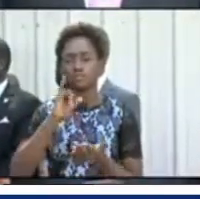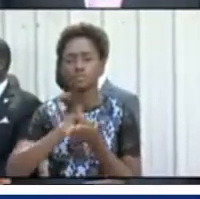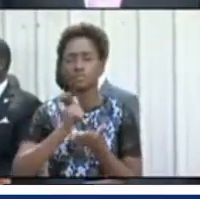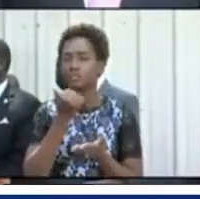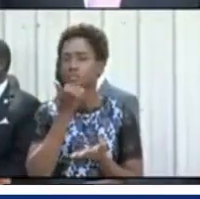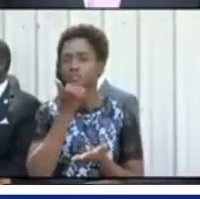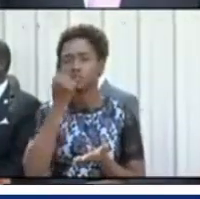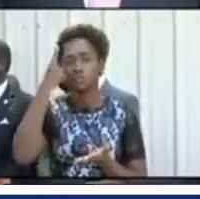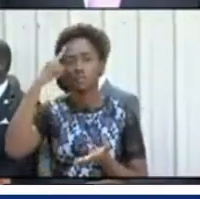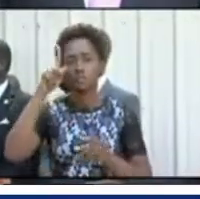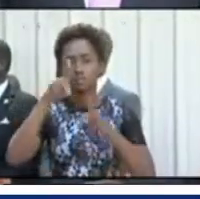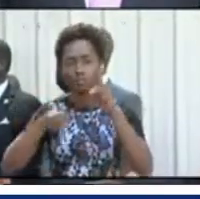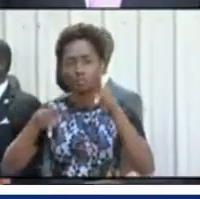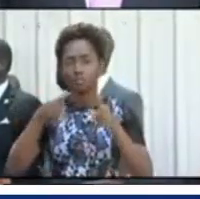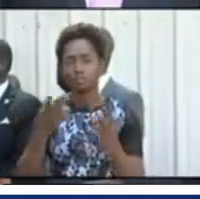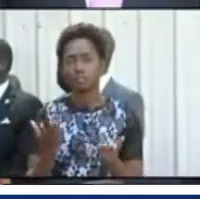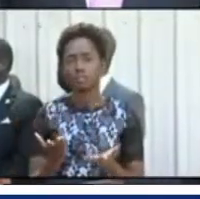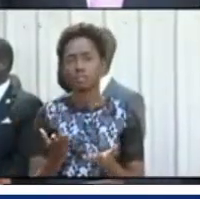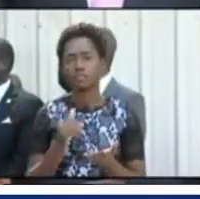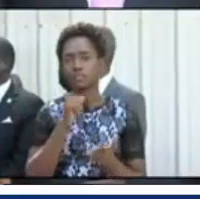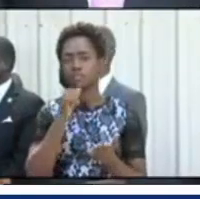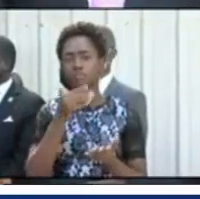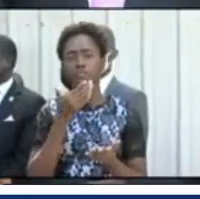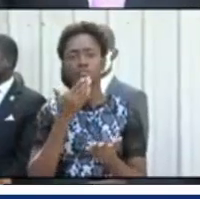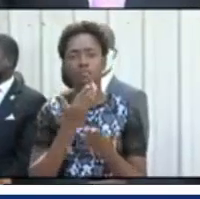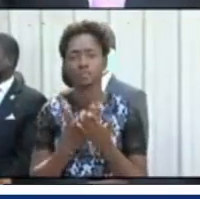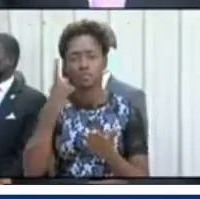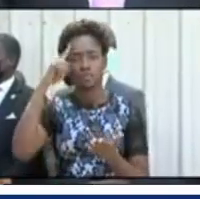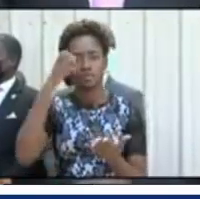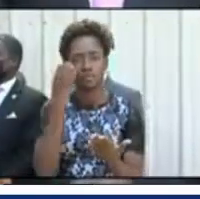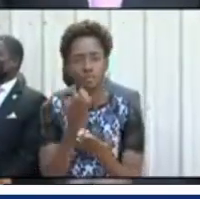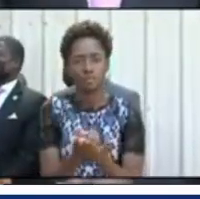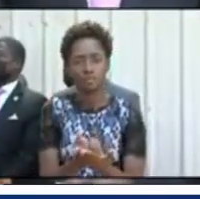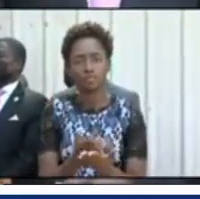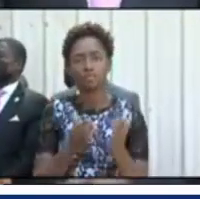peuple. Et pas bon pour l'économie du pays. Ça veut